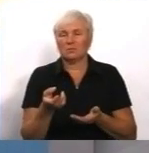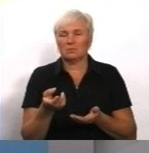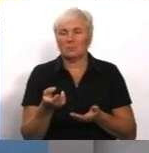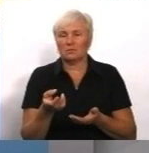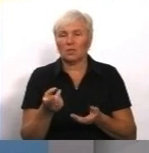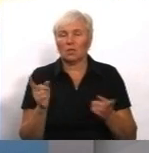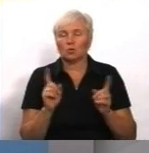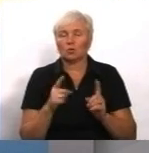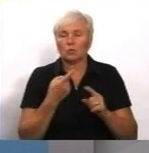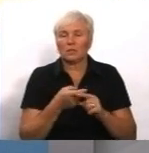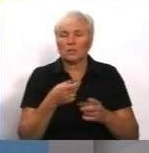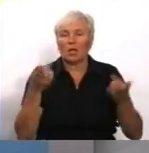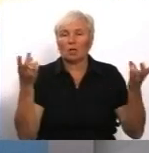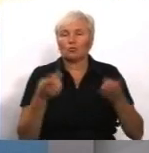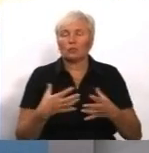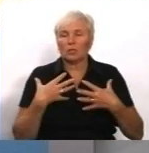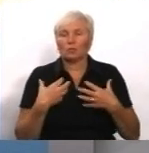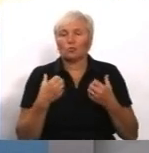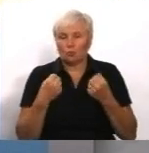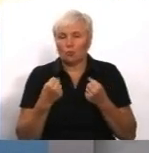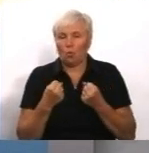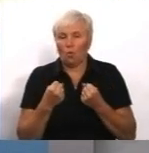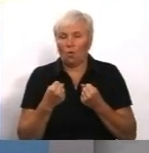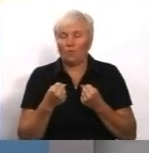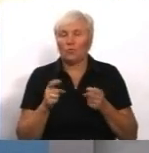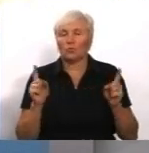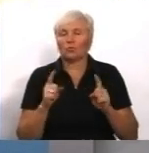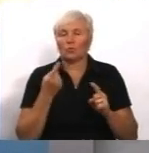це шкодить здоров'ю, чи що це є